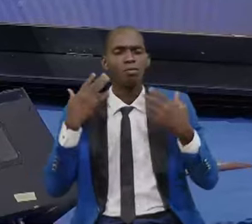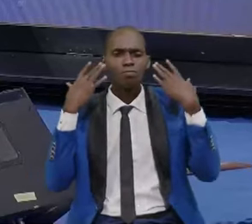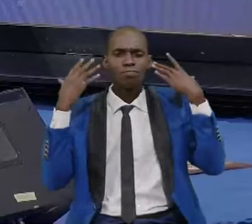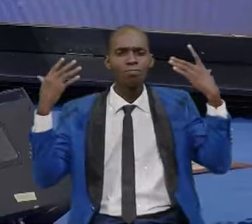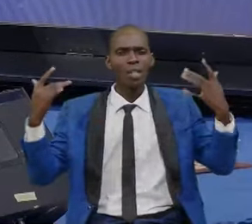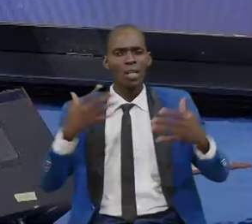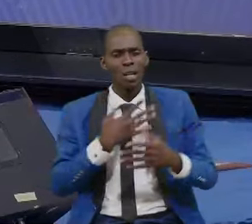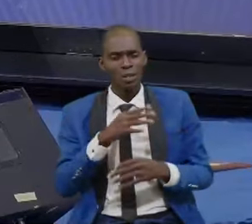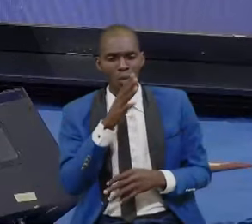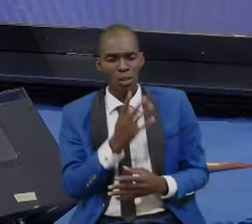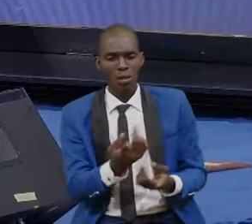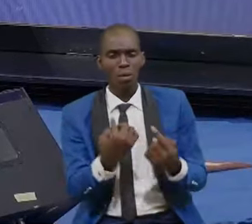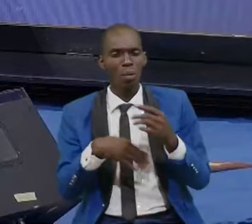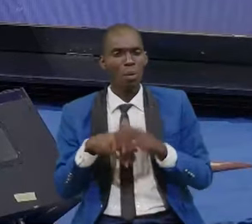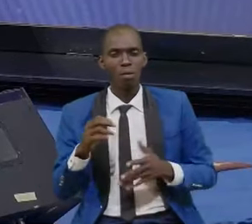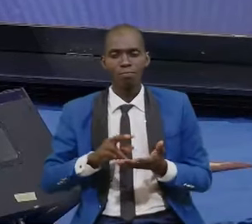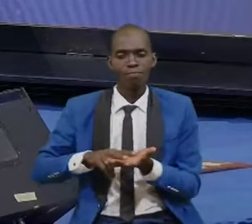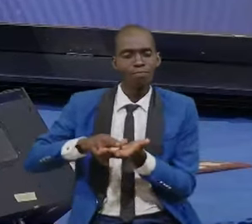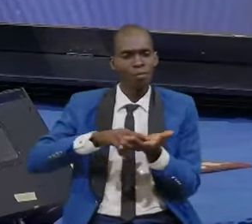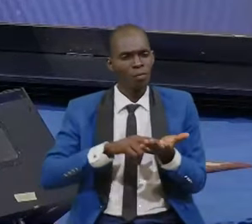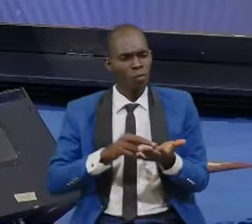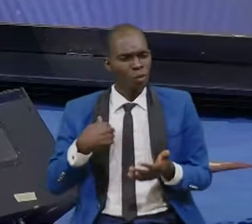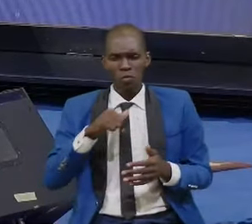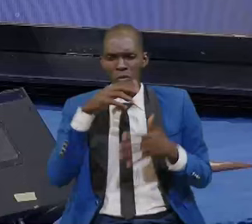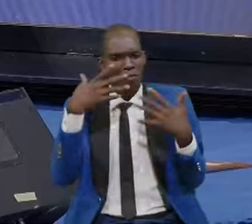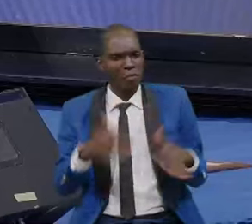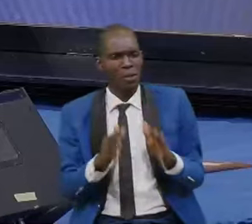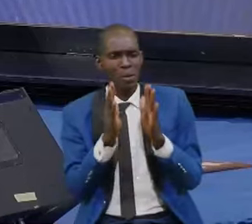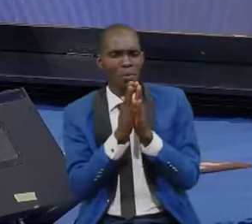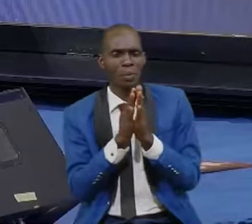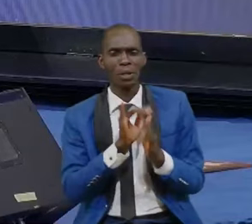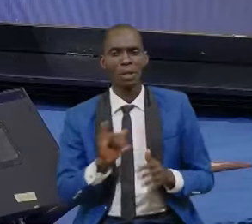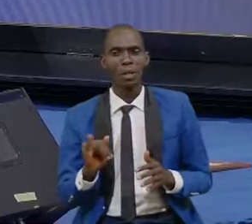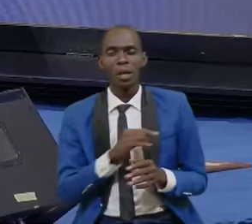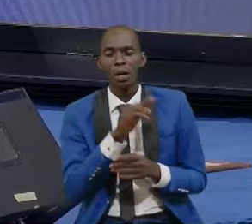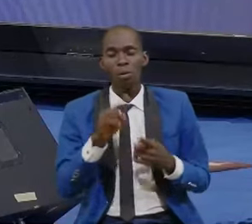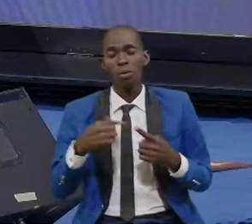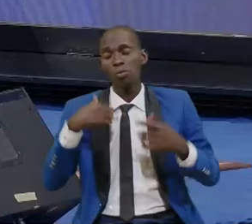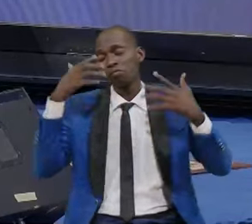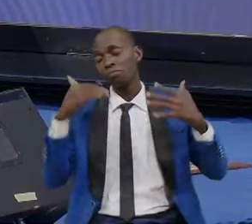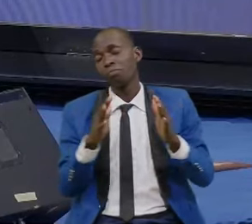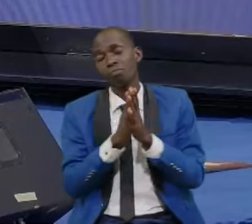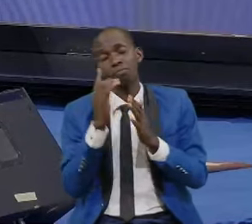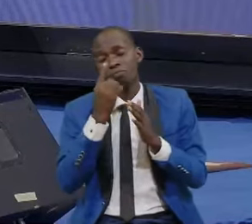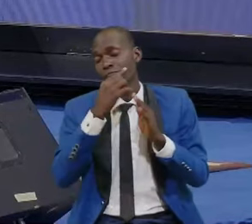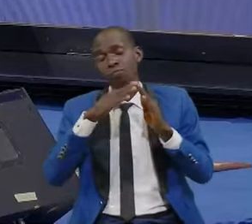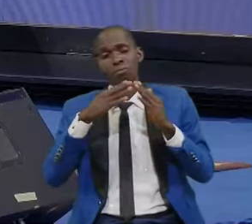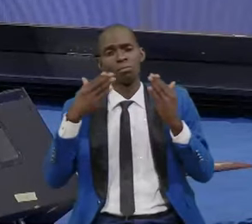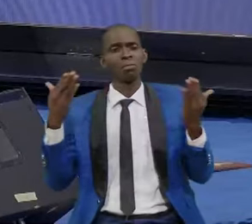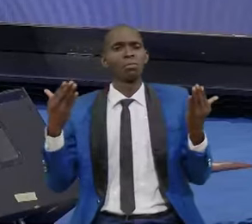sortie, dansant. On priait encore. Et quand finalement on a ouvert les yeux, qu'est-ce qui est